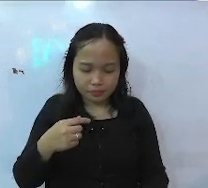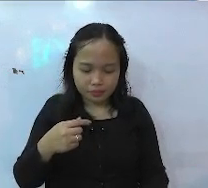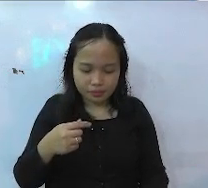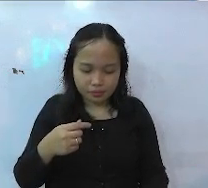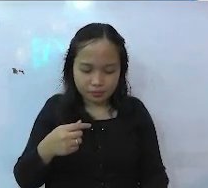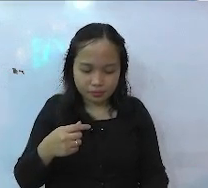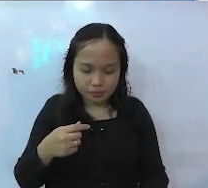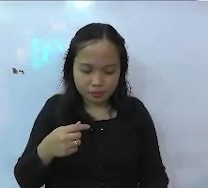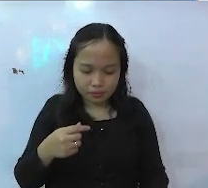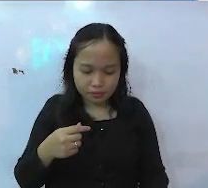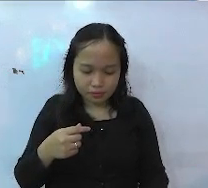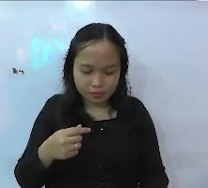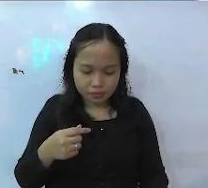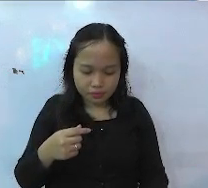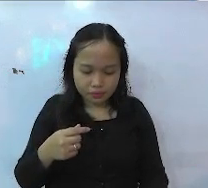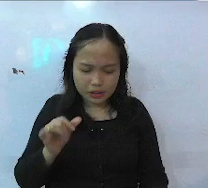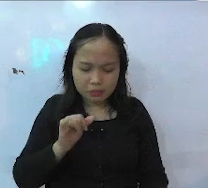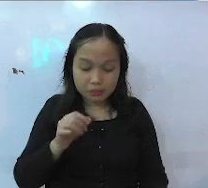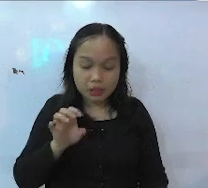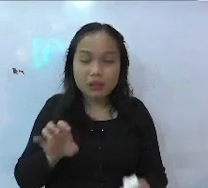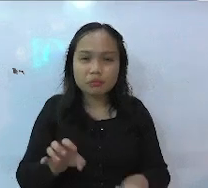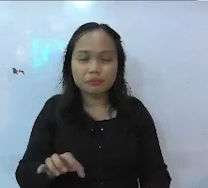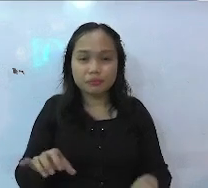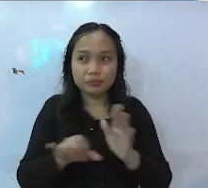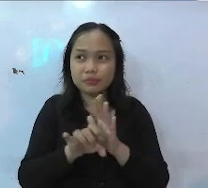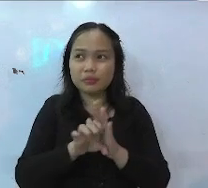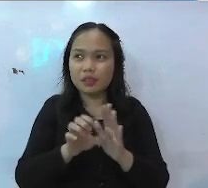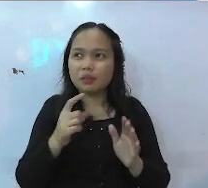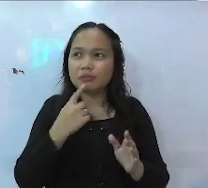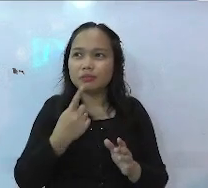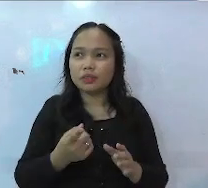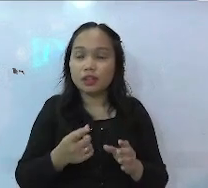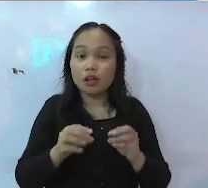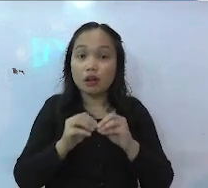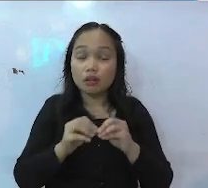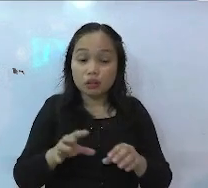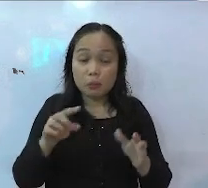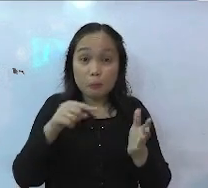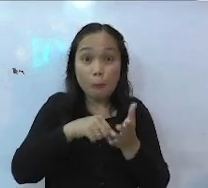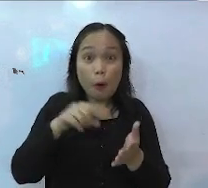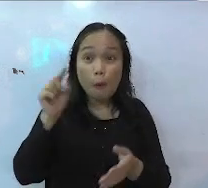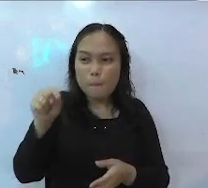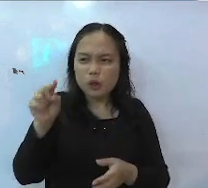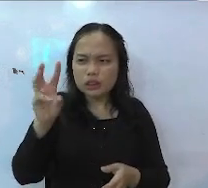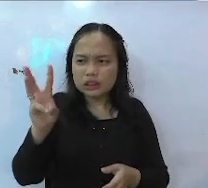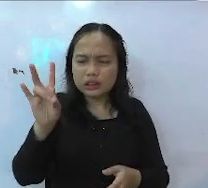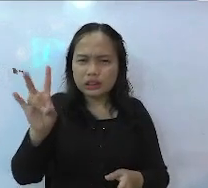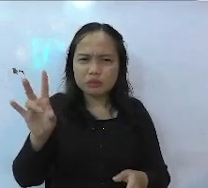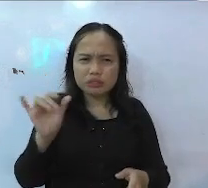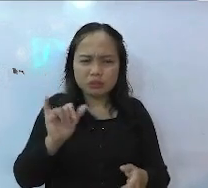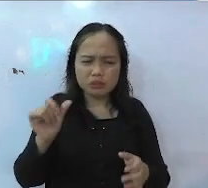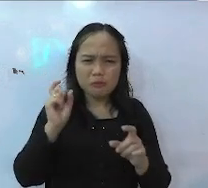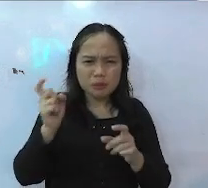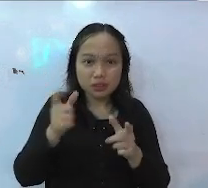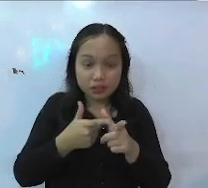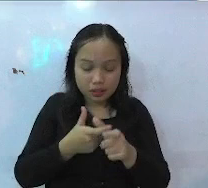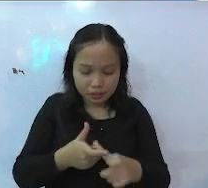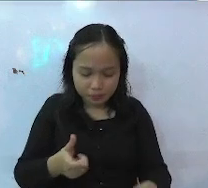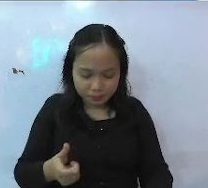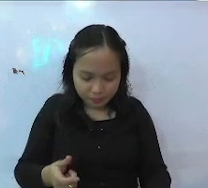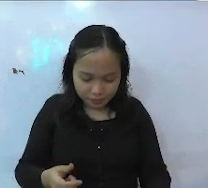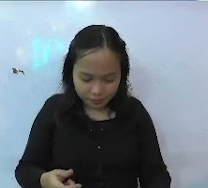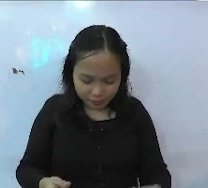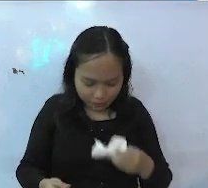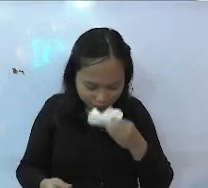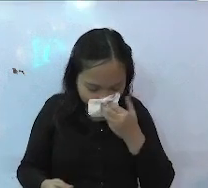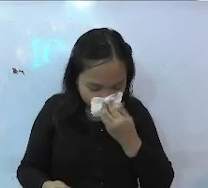eh point kung kung siya ay 78 yun 67 ganun kabilis Ah yung yung yung ano